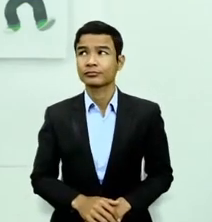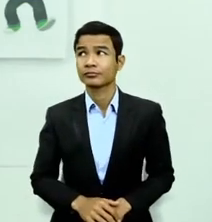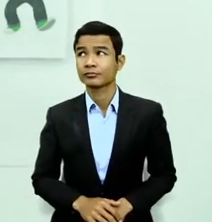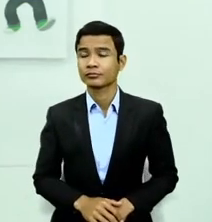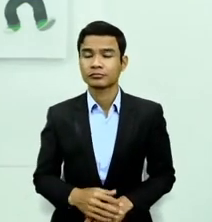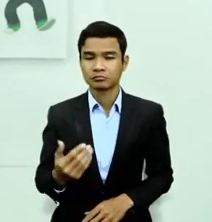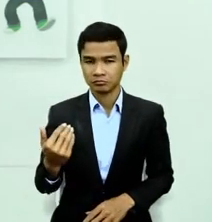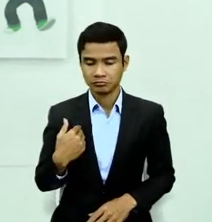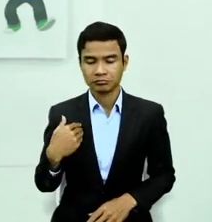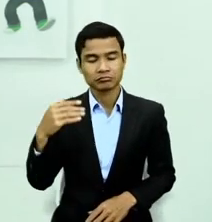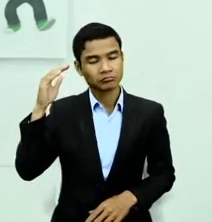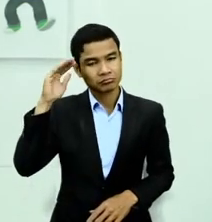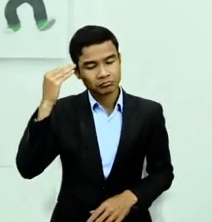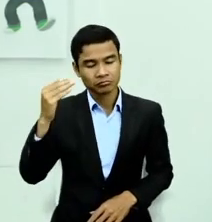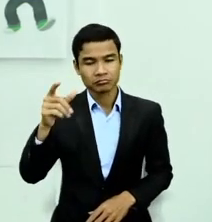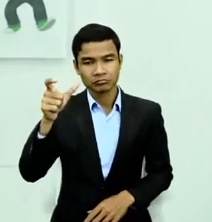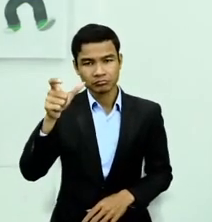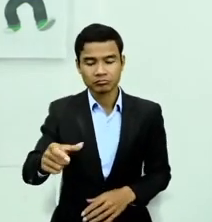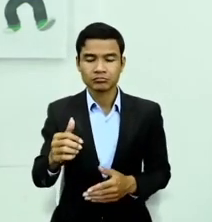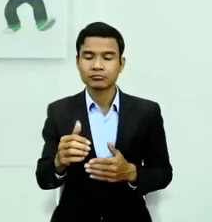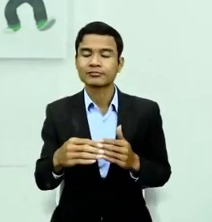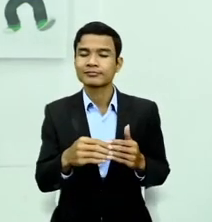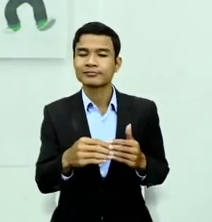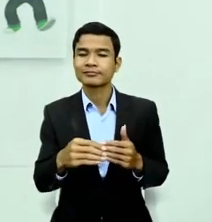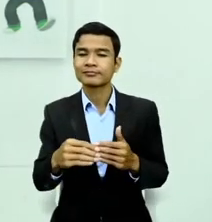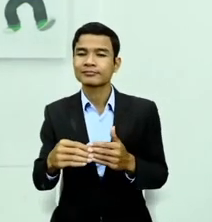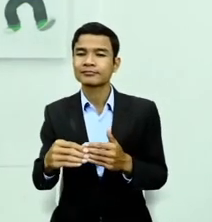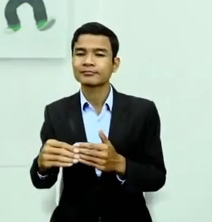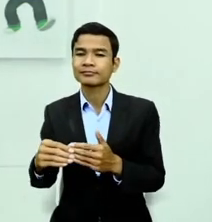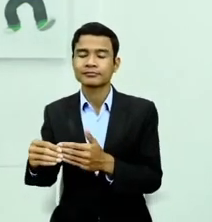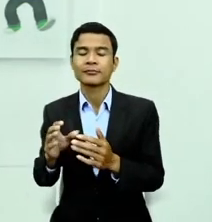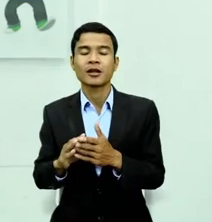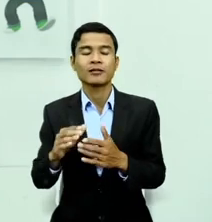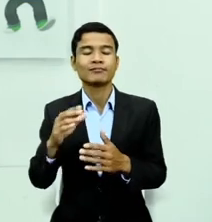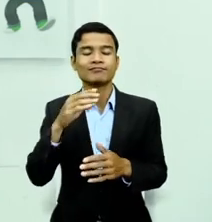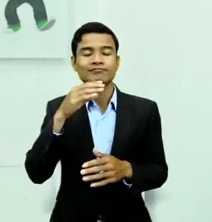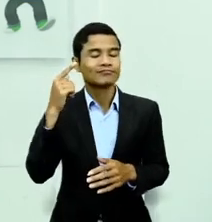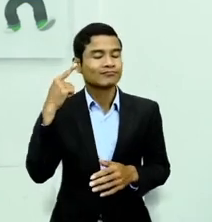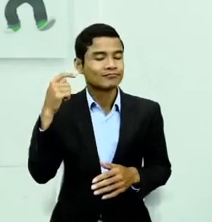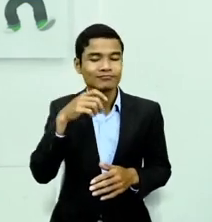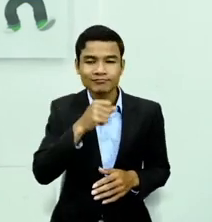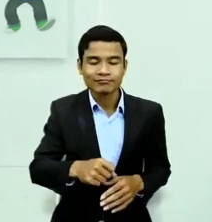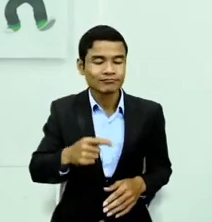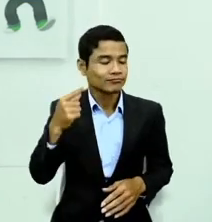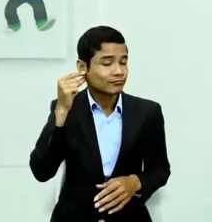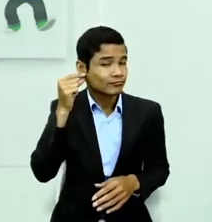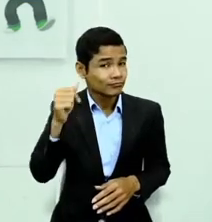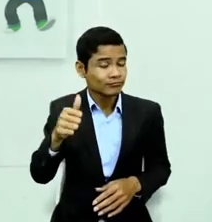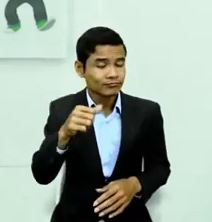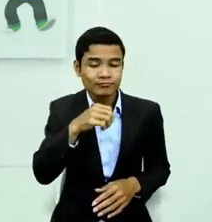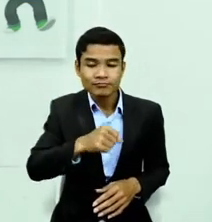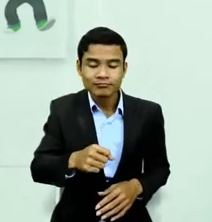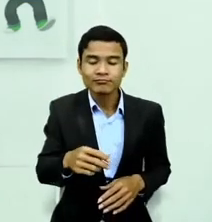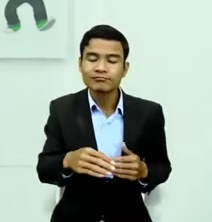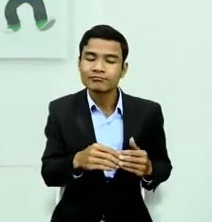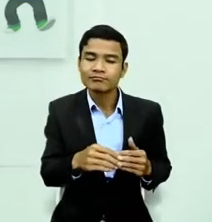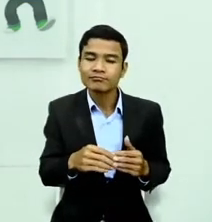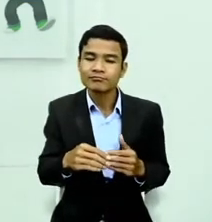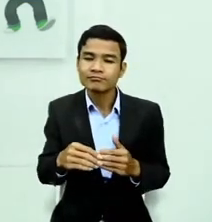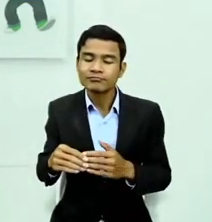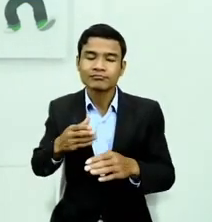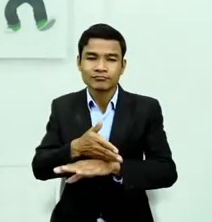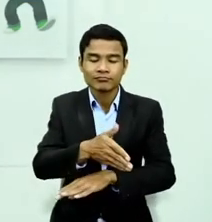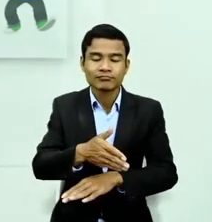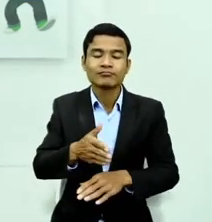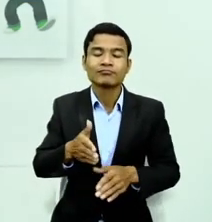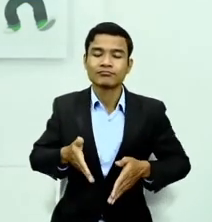miền bờ rò mà nè quạt chui đất đai lục dưới chlong phá lời chà mẹ nế con chẳng con mơ mơ tha rục phim nếp bằng hai